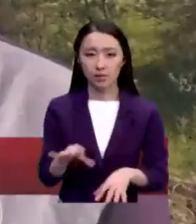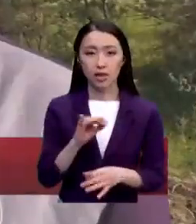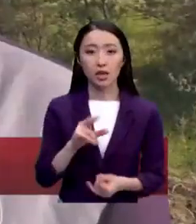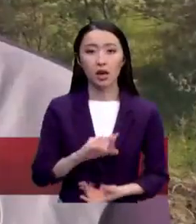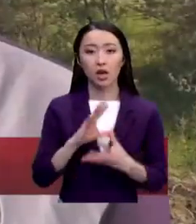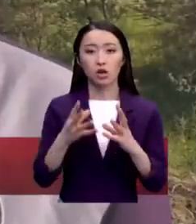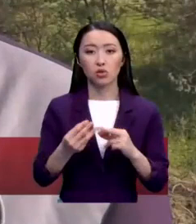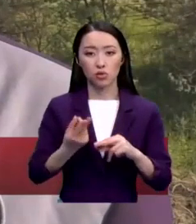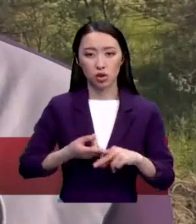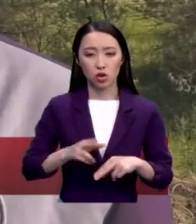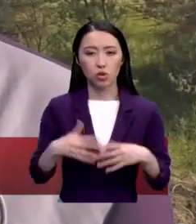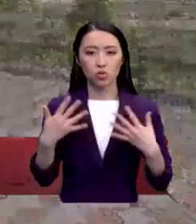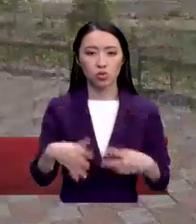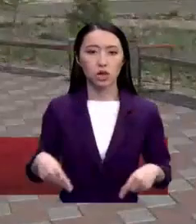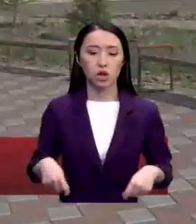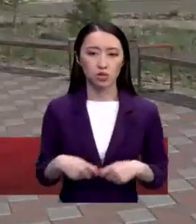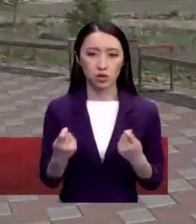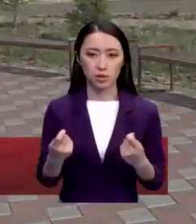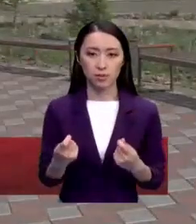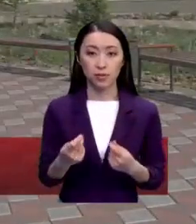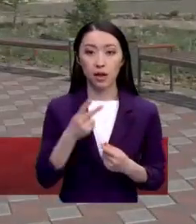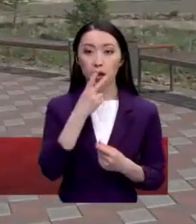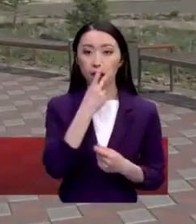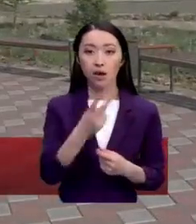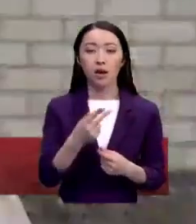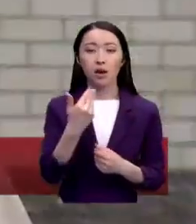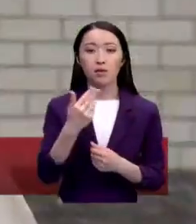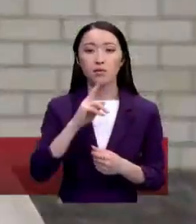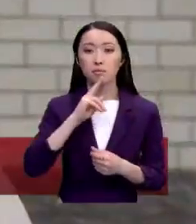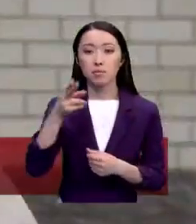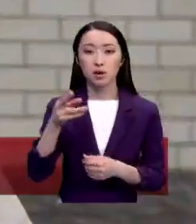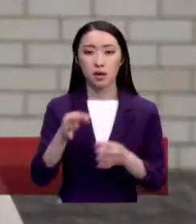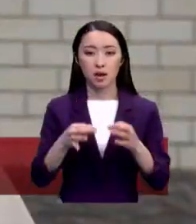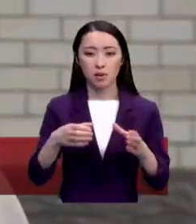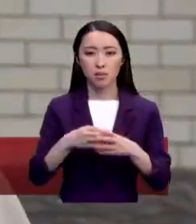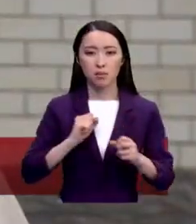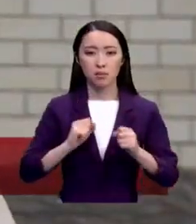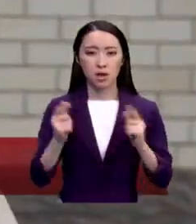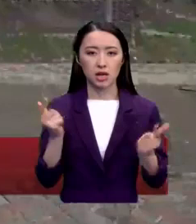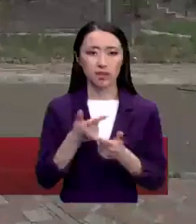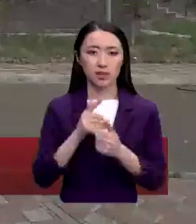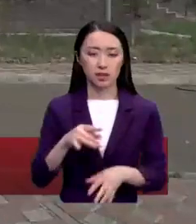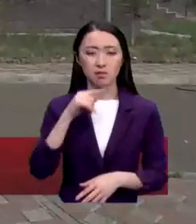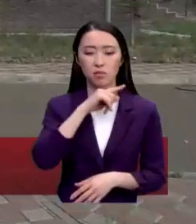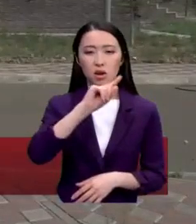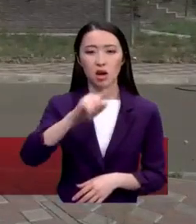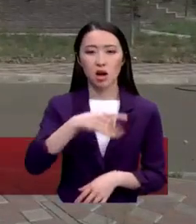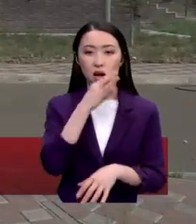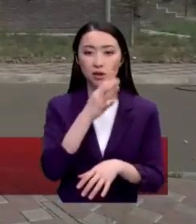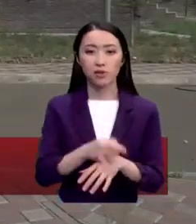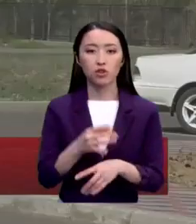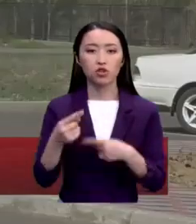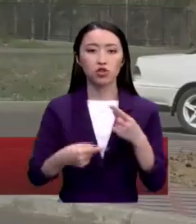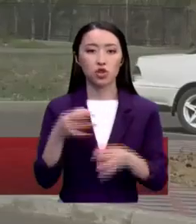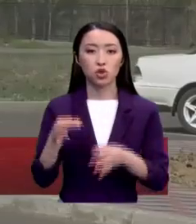это уже является как бы нарушением. С претензиями акимата подрядчик не согласился. Пришлось призывать его к ответственности через суд.